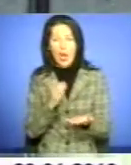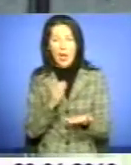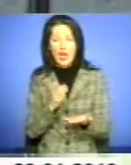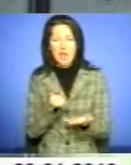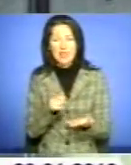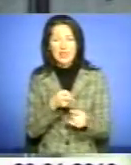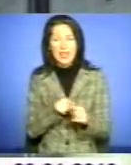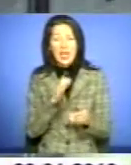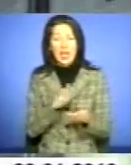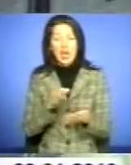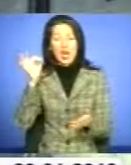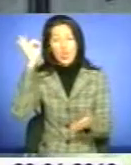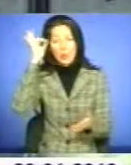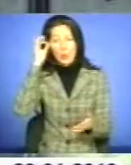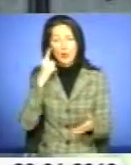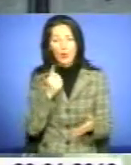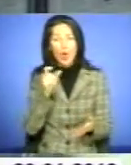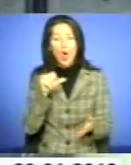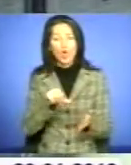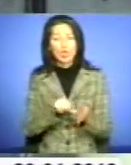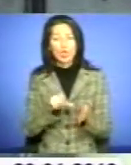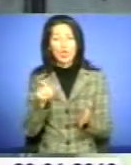є спомин